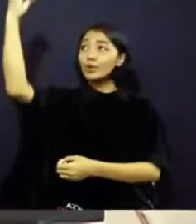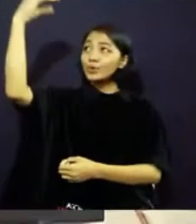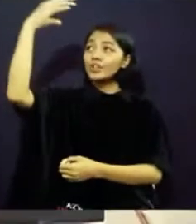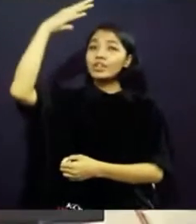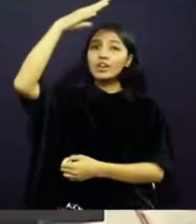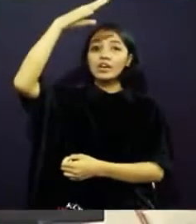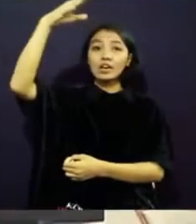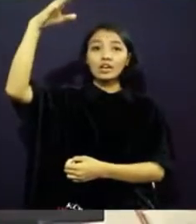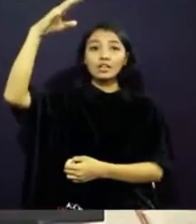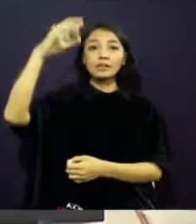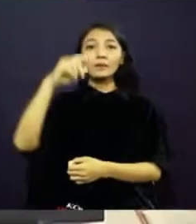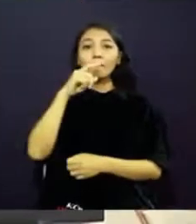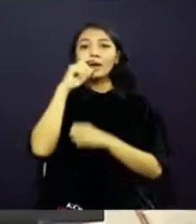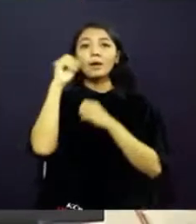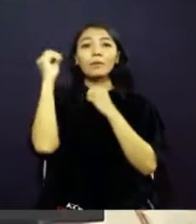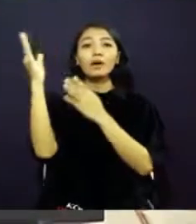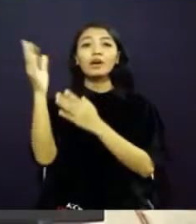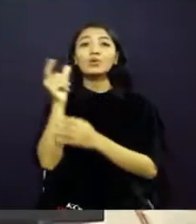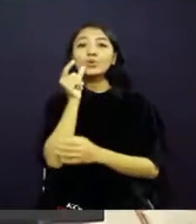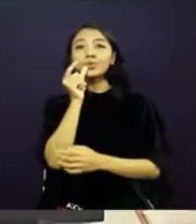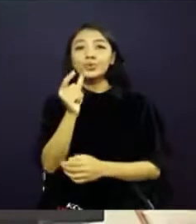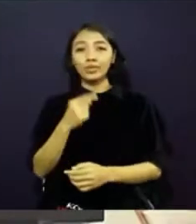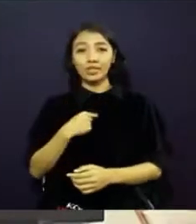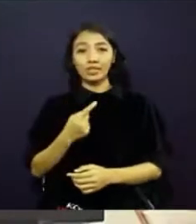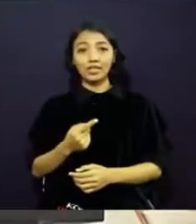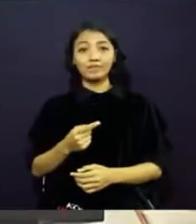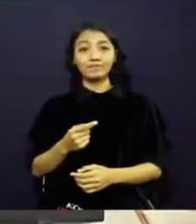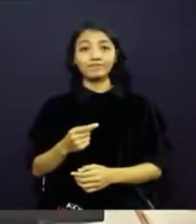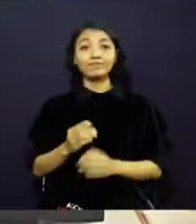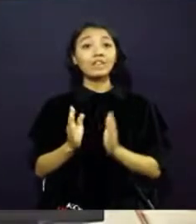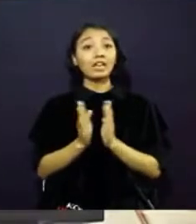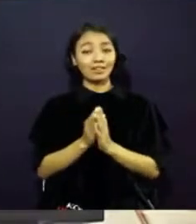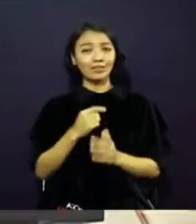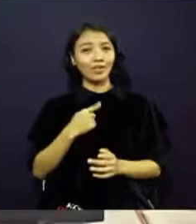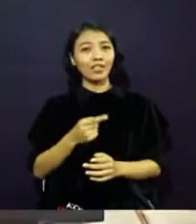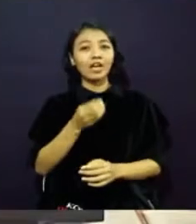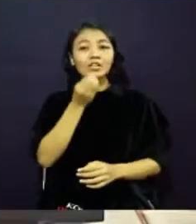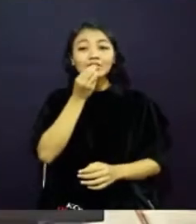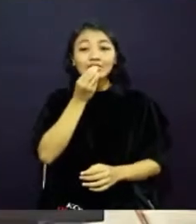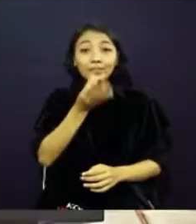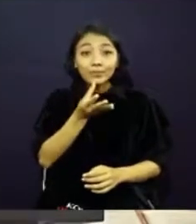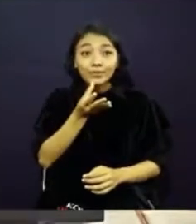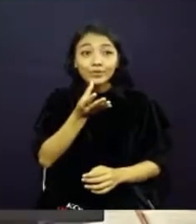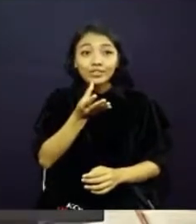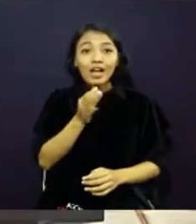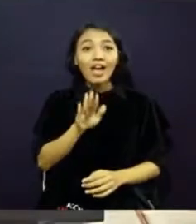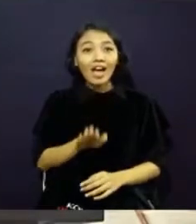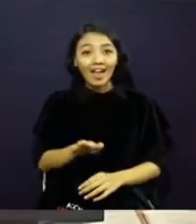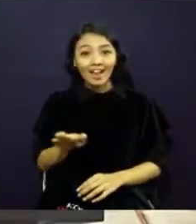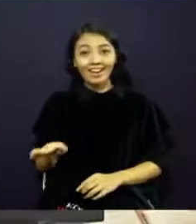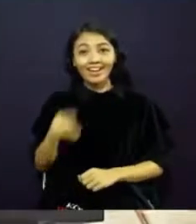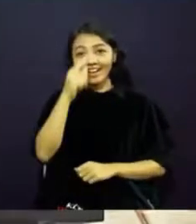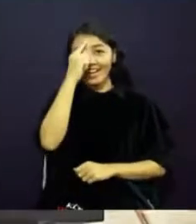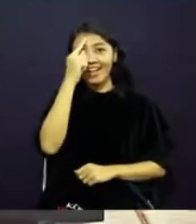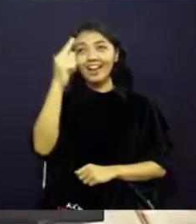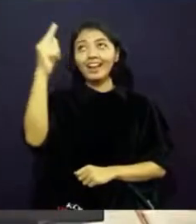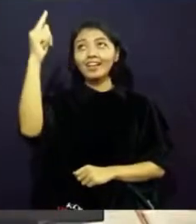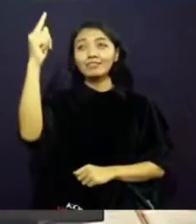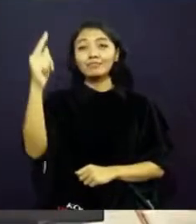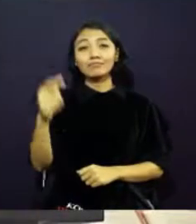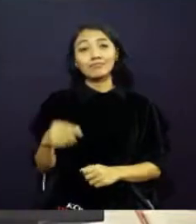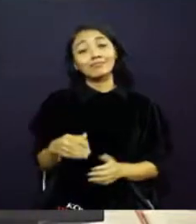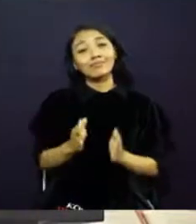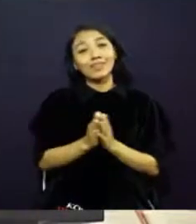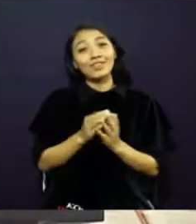kepada kita sehingga kita disebut anak-anak Allah dan kita